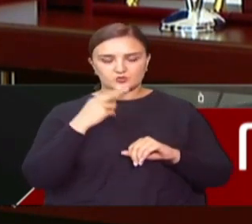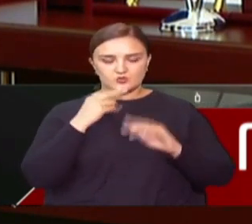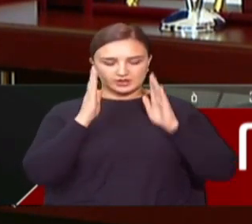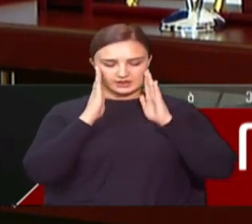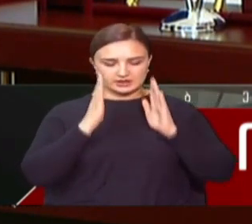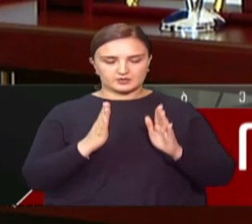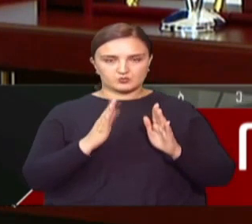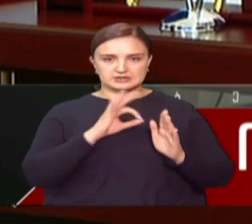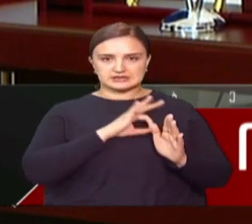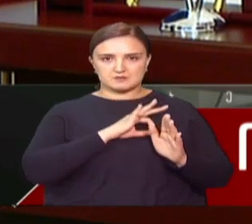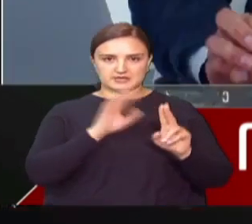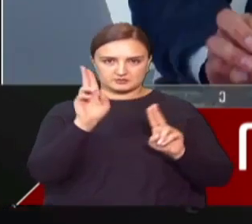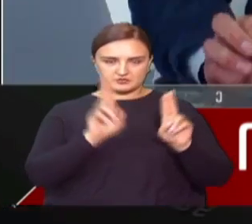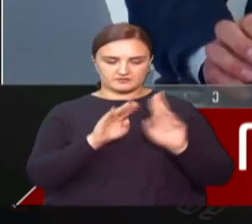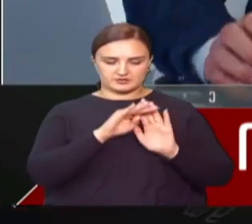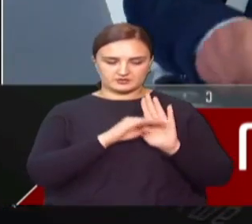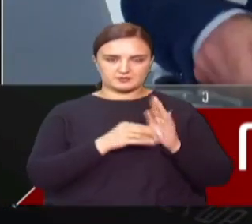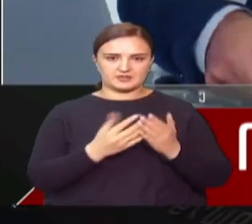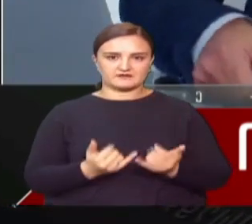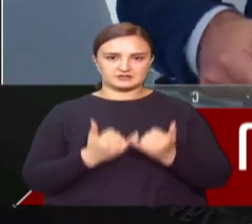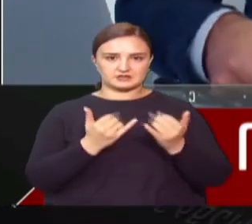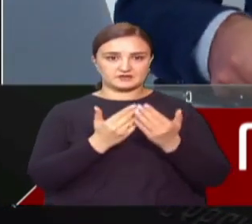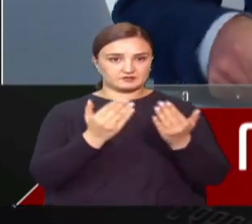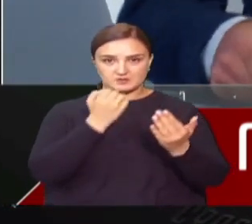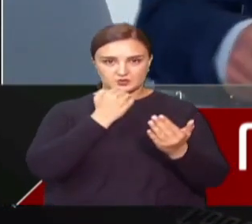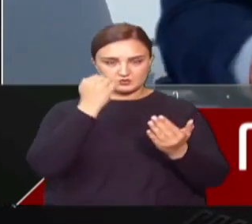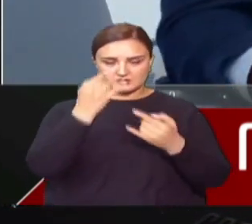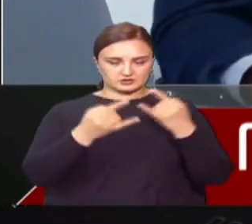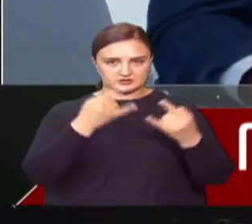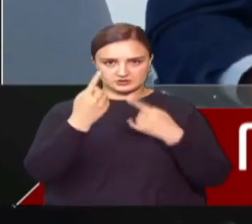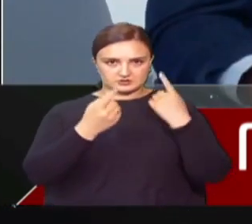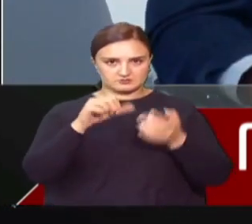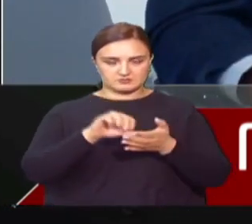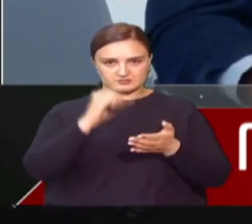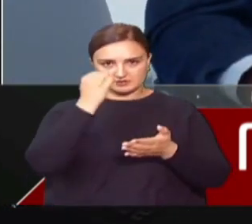შორის სამართლებრივი ნორმების პატივისცემაზე თქვენ დიდი მადლობა მადლობა გადაცემაში